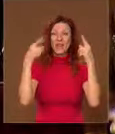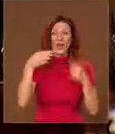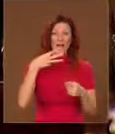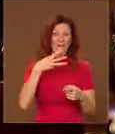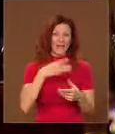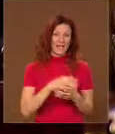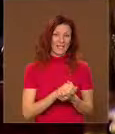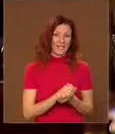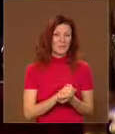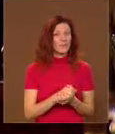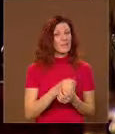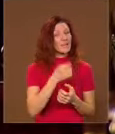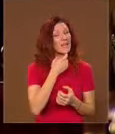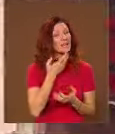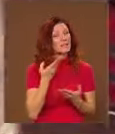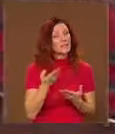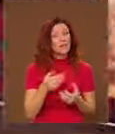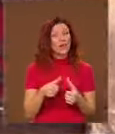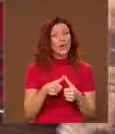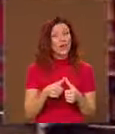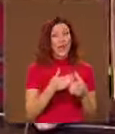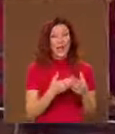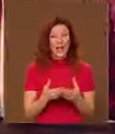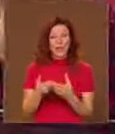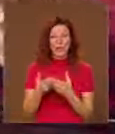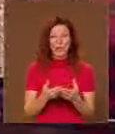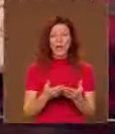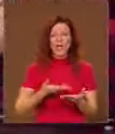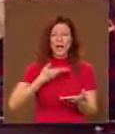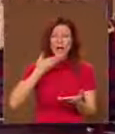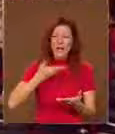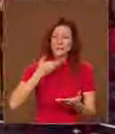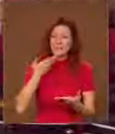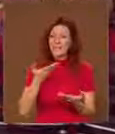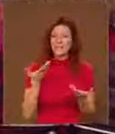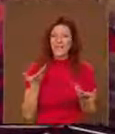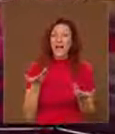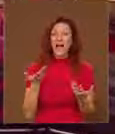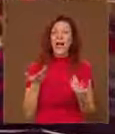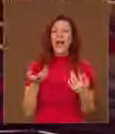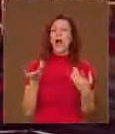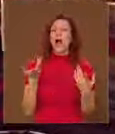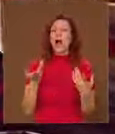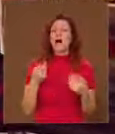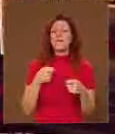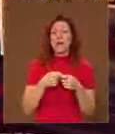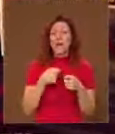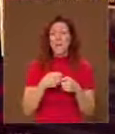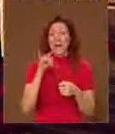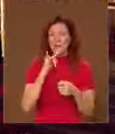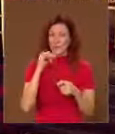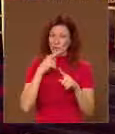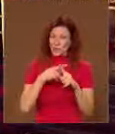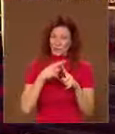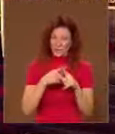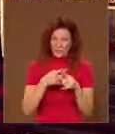Тъй като Светата Божествена литургия възпоменава Христовото учителско и